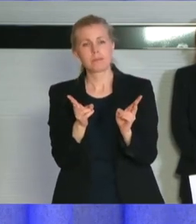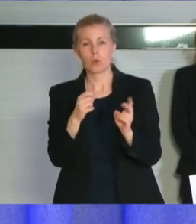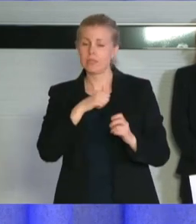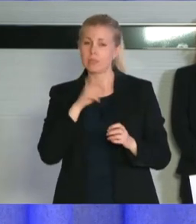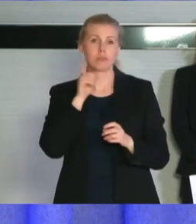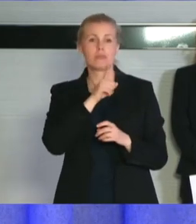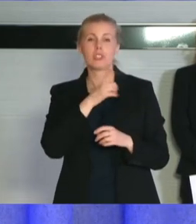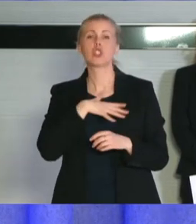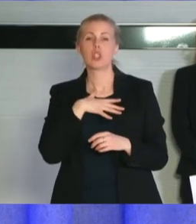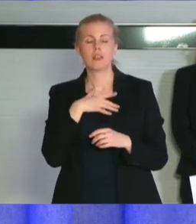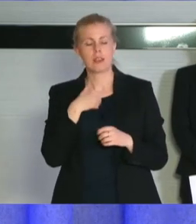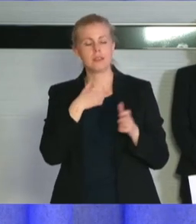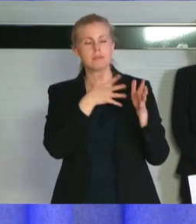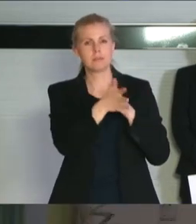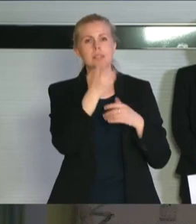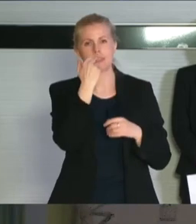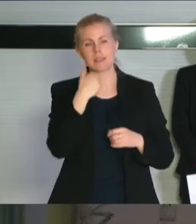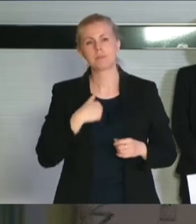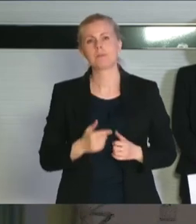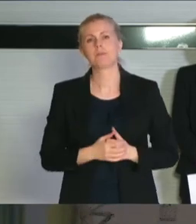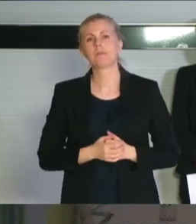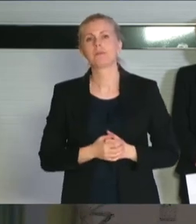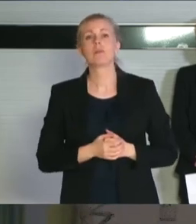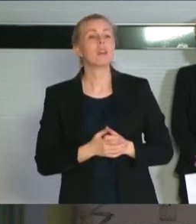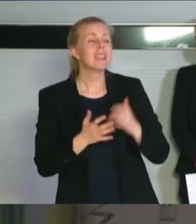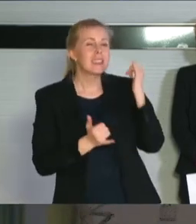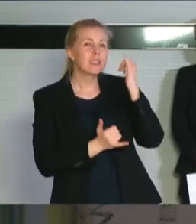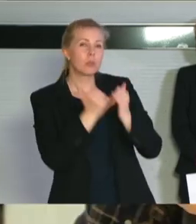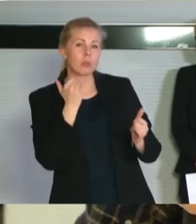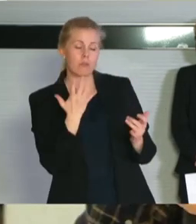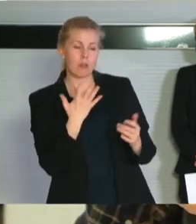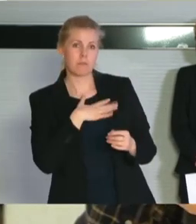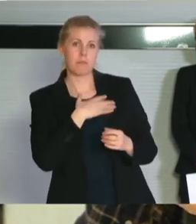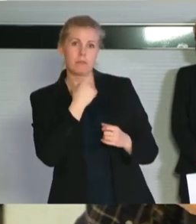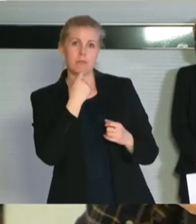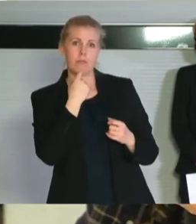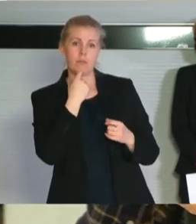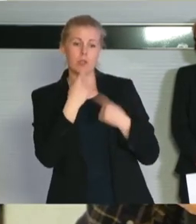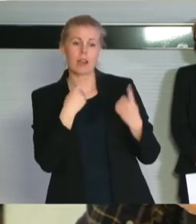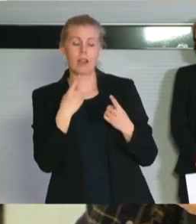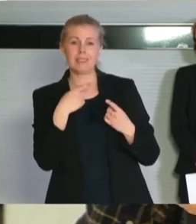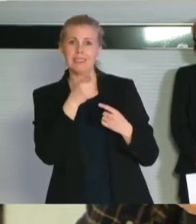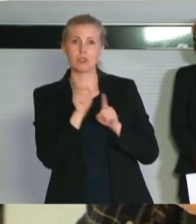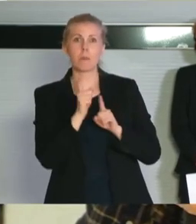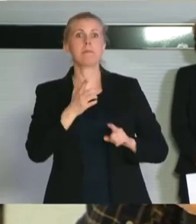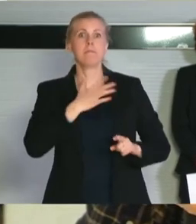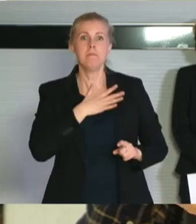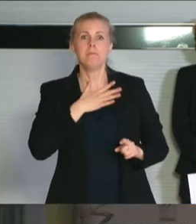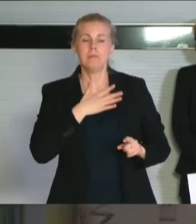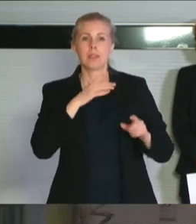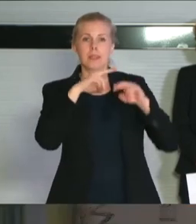syk, så vil jeg testes. Til slutt bare, hva vil du si til de som har veldig lyst til å dra på hytta i påsken?